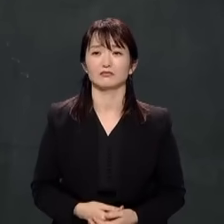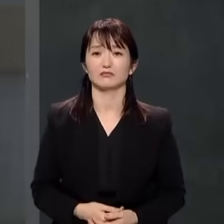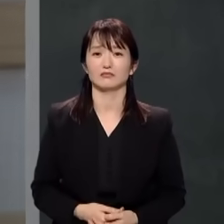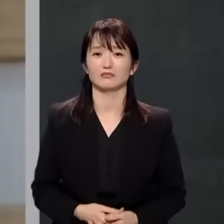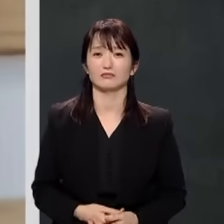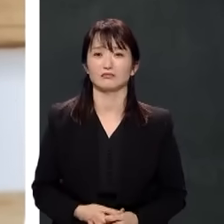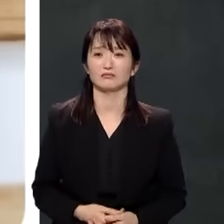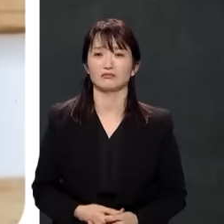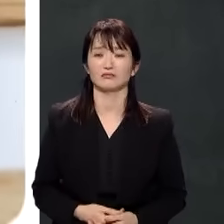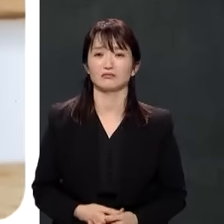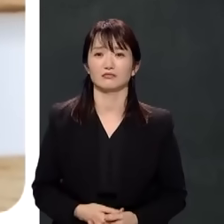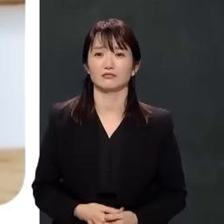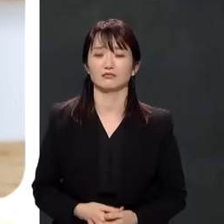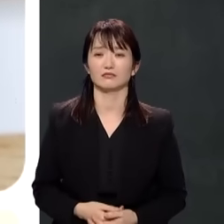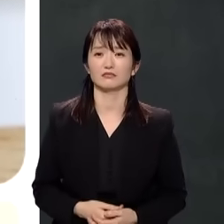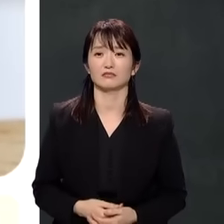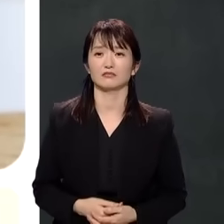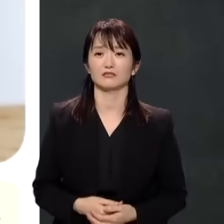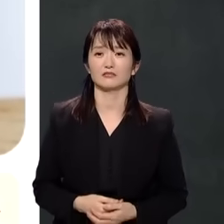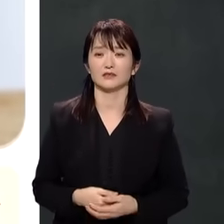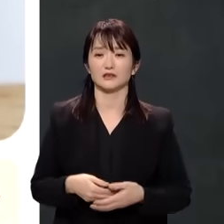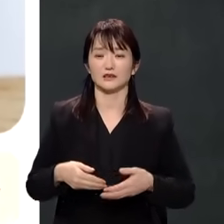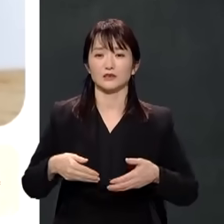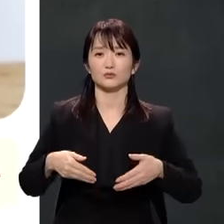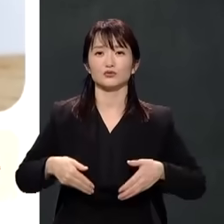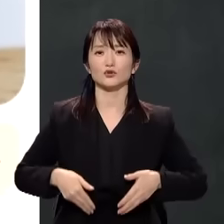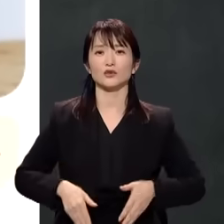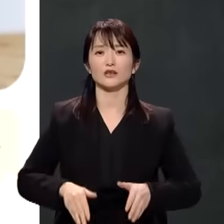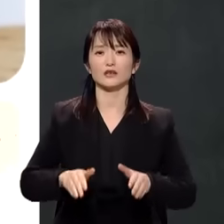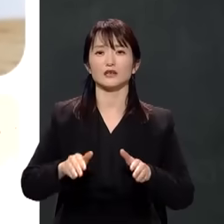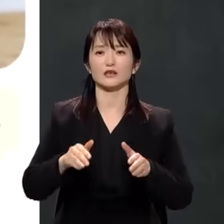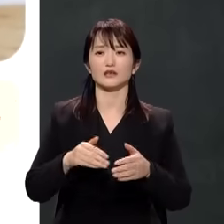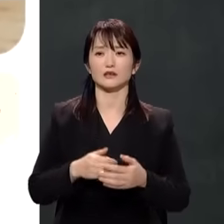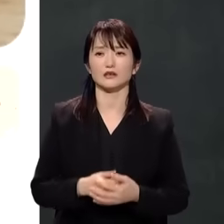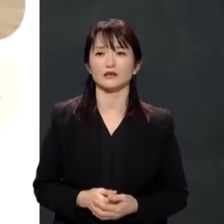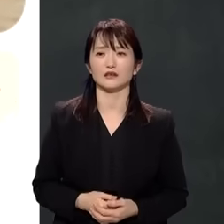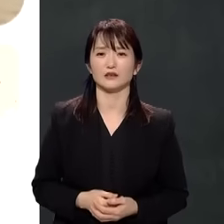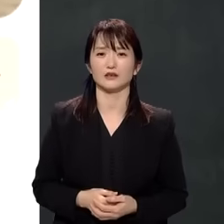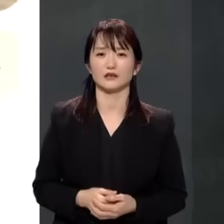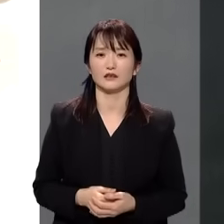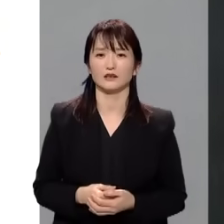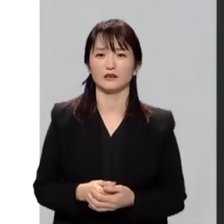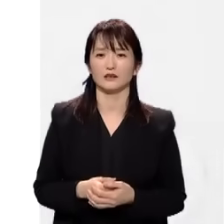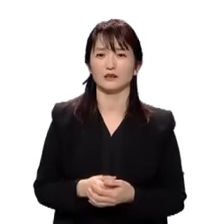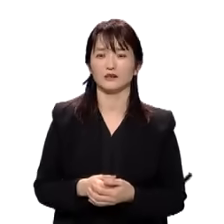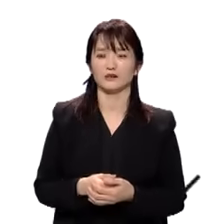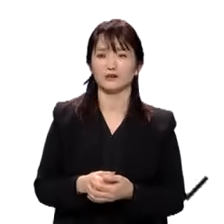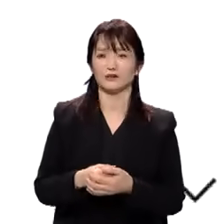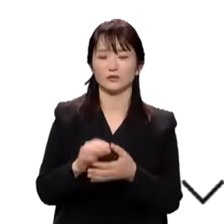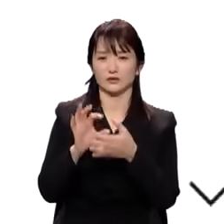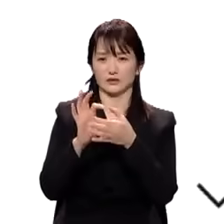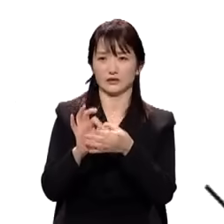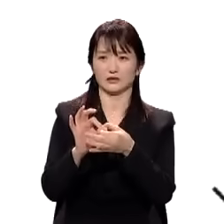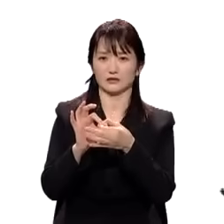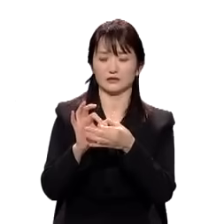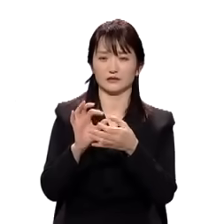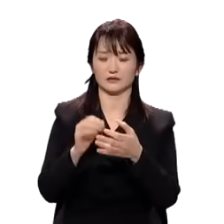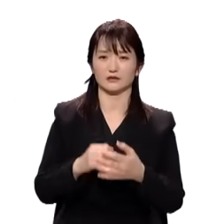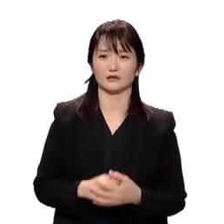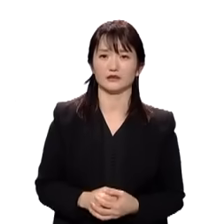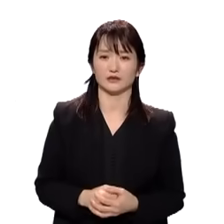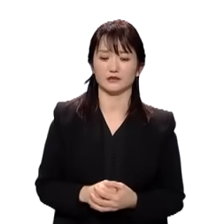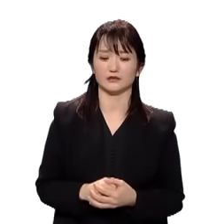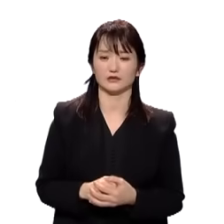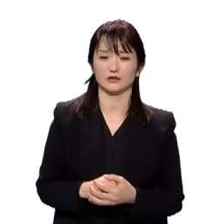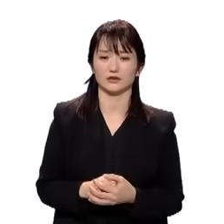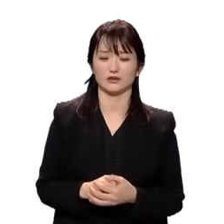2세를 계획 중인 30대 부부라고 합니다. 그런데 크리스마스에 이 제품을 편의점에서 3개를 구매를 한 거예요. 편의점인지 약국에서